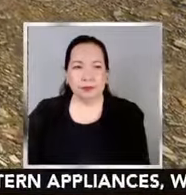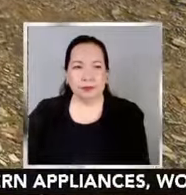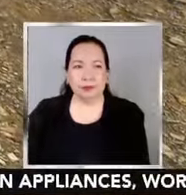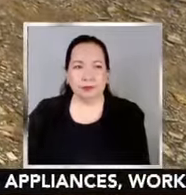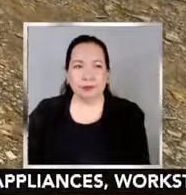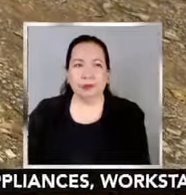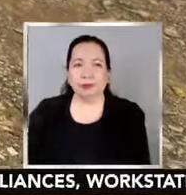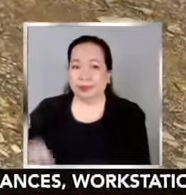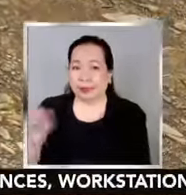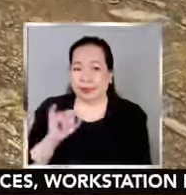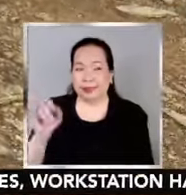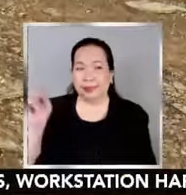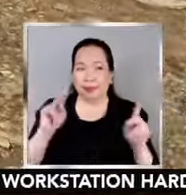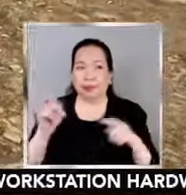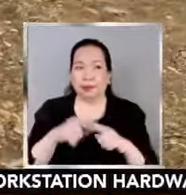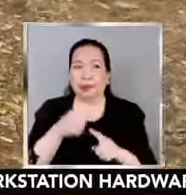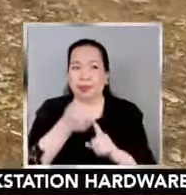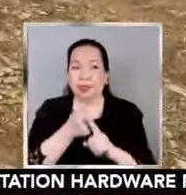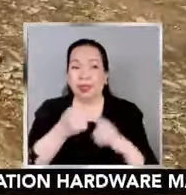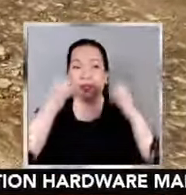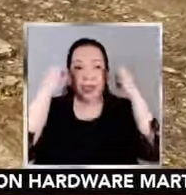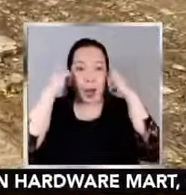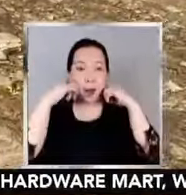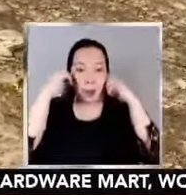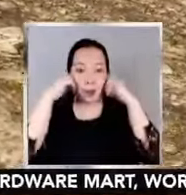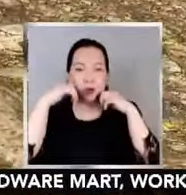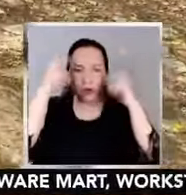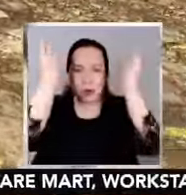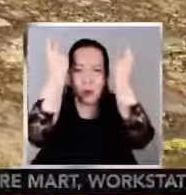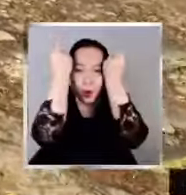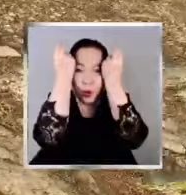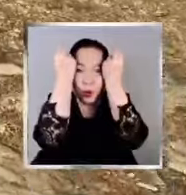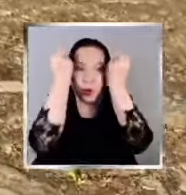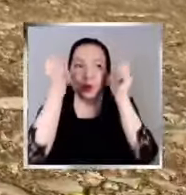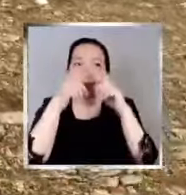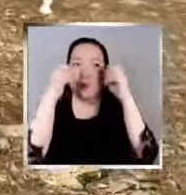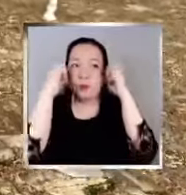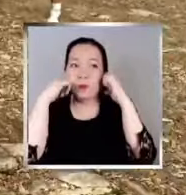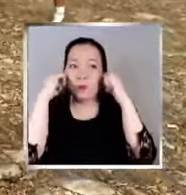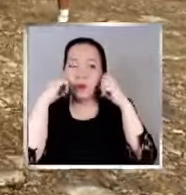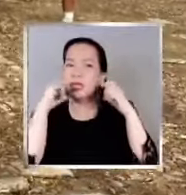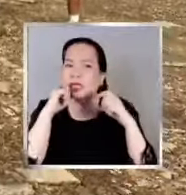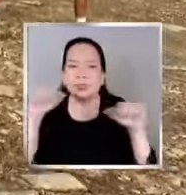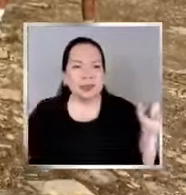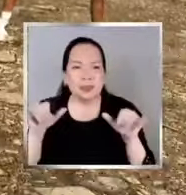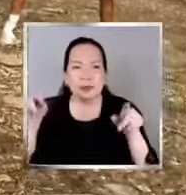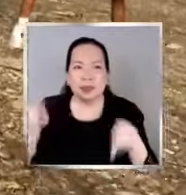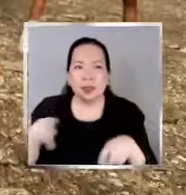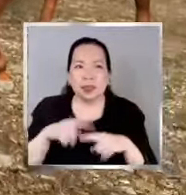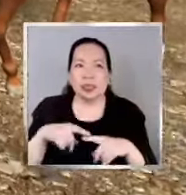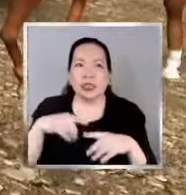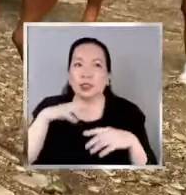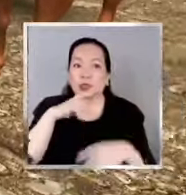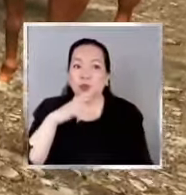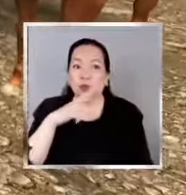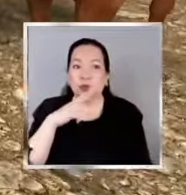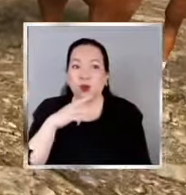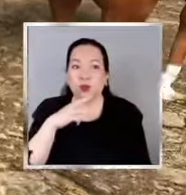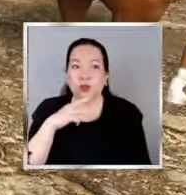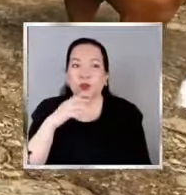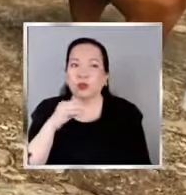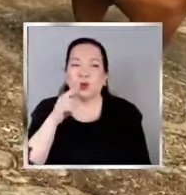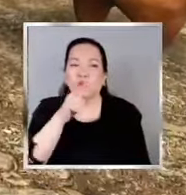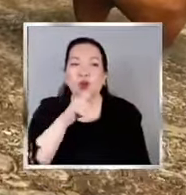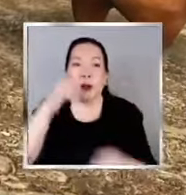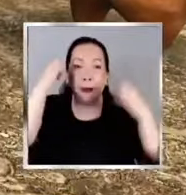Tulad ng mga tao, nagpapawis din ang mga kabayo. Pero kanilang pawis ay di tulad ng sa atin na parang tubig. Lathery o foamy ito dahil sa